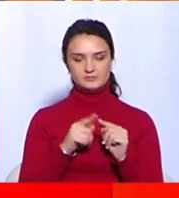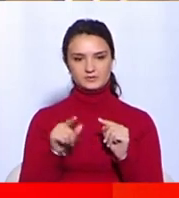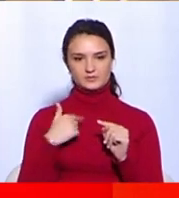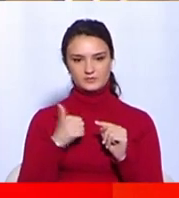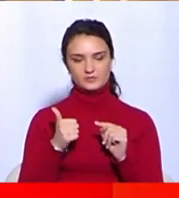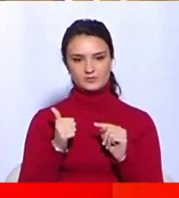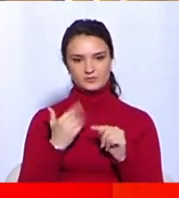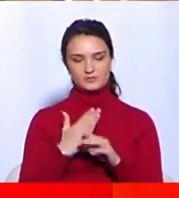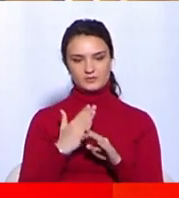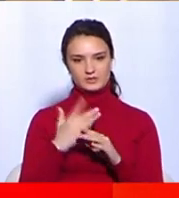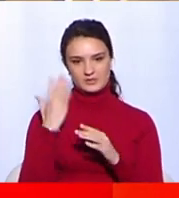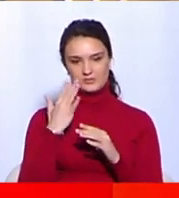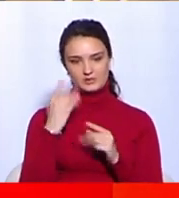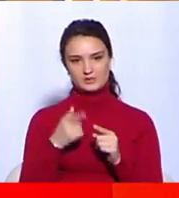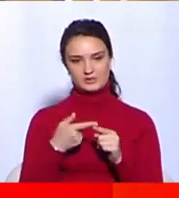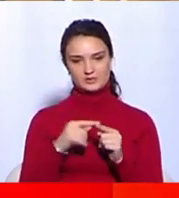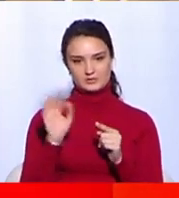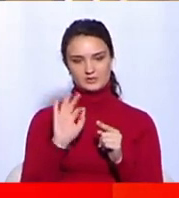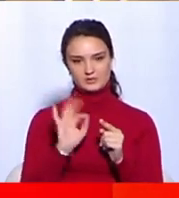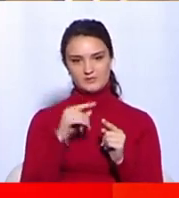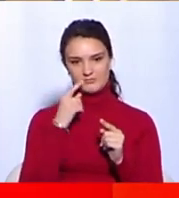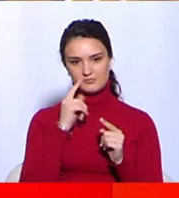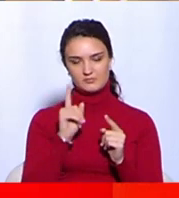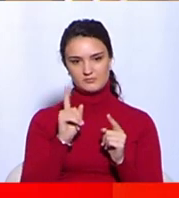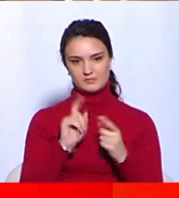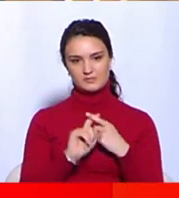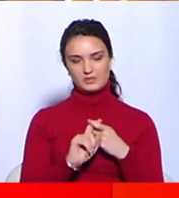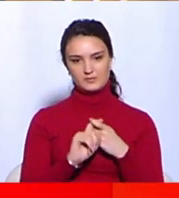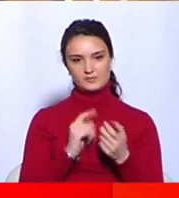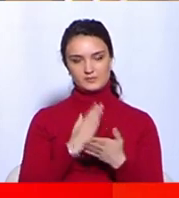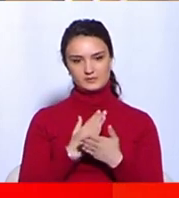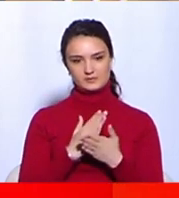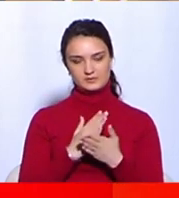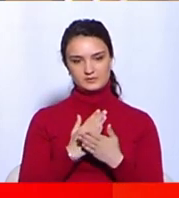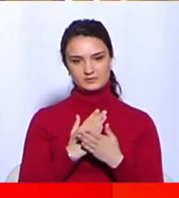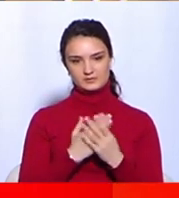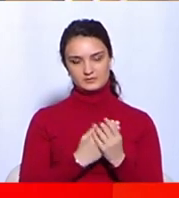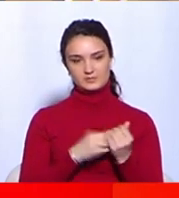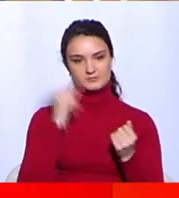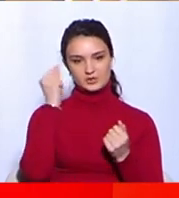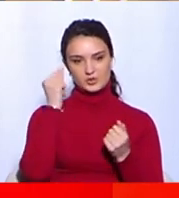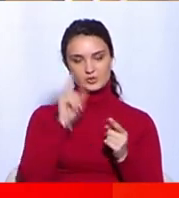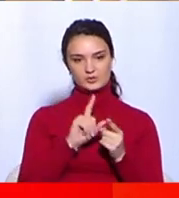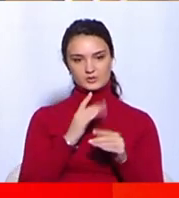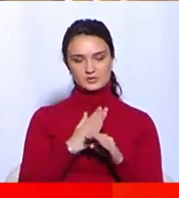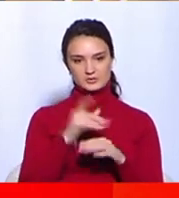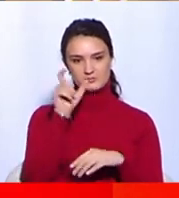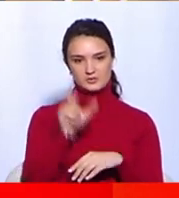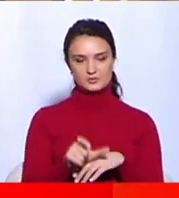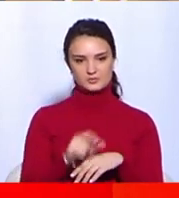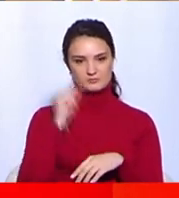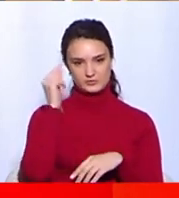ჩვენ როგორი წარმოდგენა გვექნება ხშირად ვამბობთ ხოლმე რომ დამოკიდებულება არის ფსიქოლოგიურიც და არის